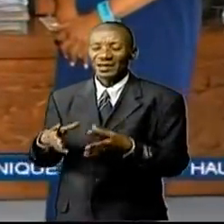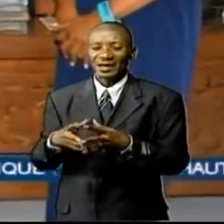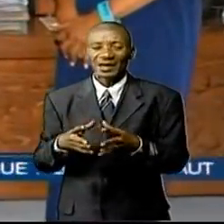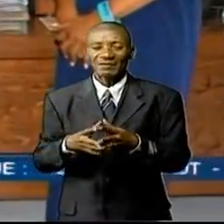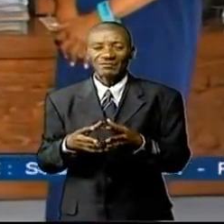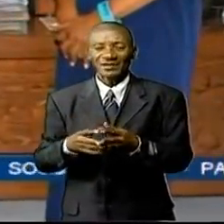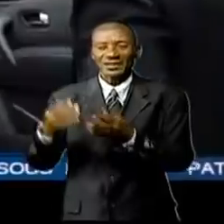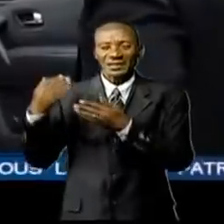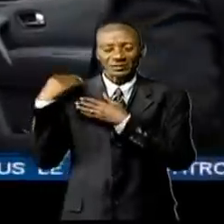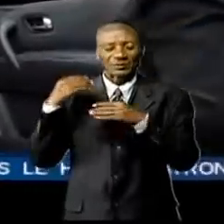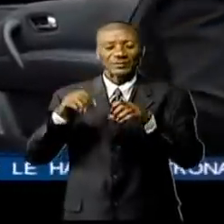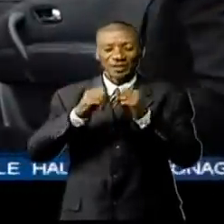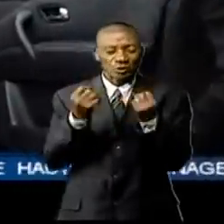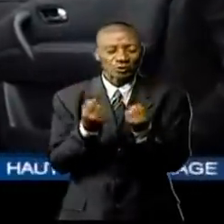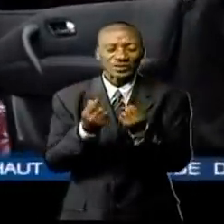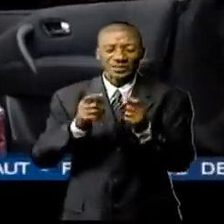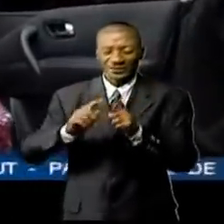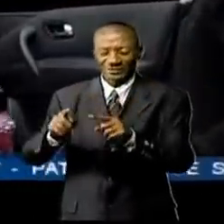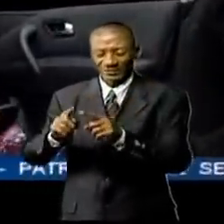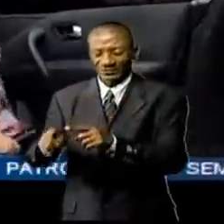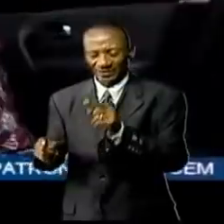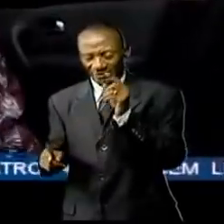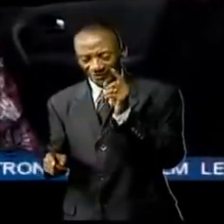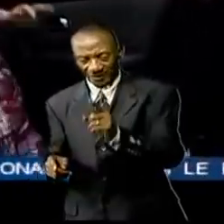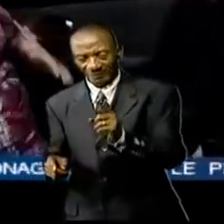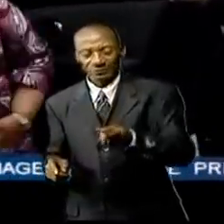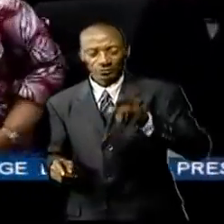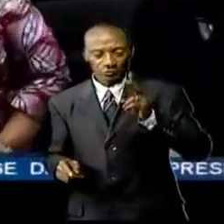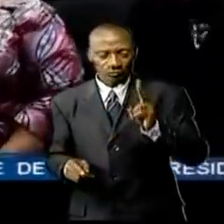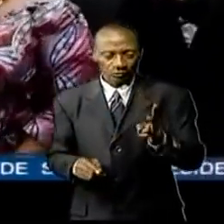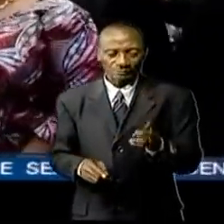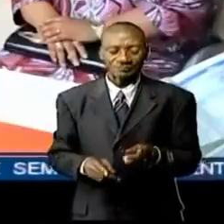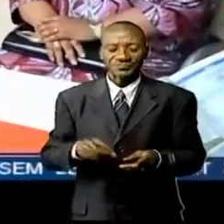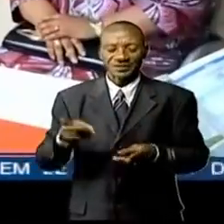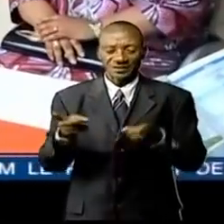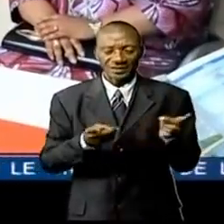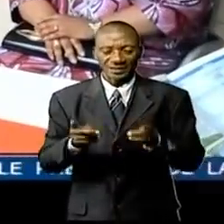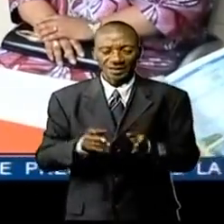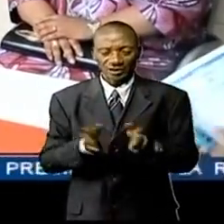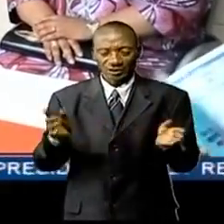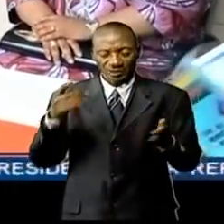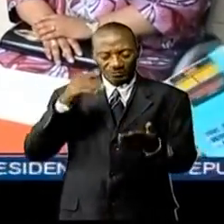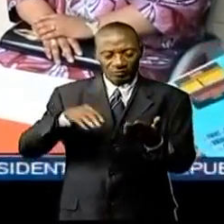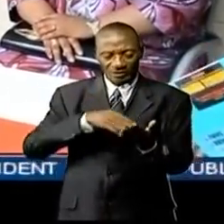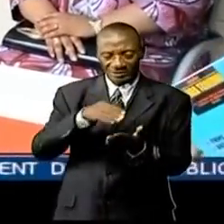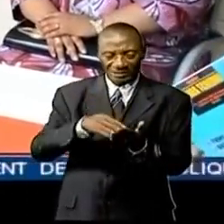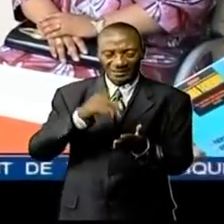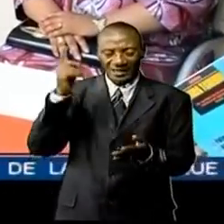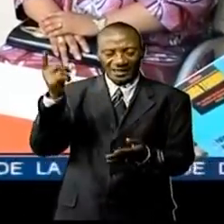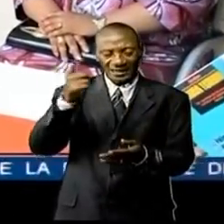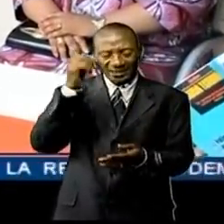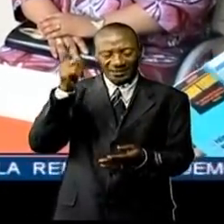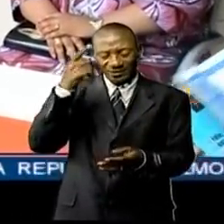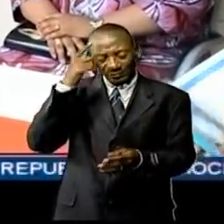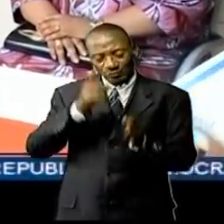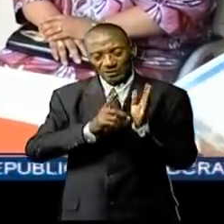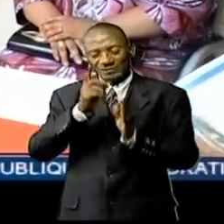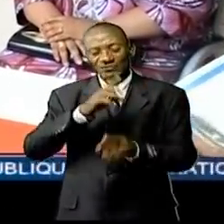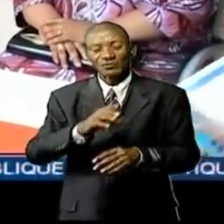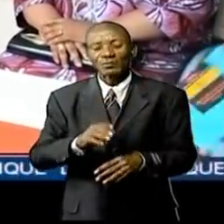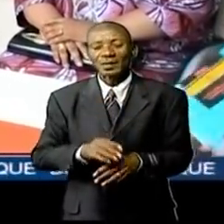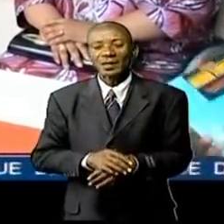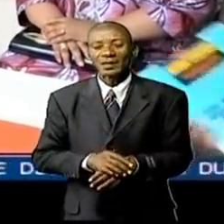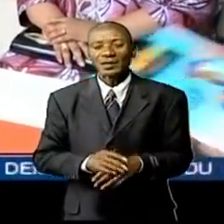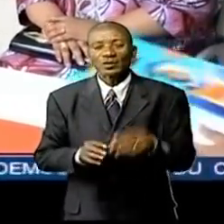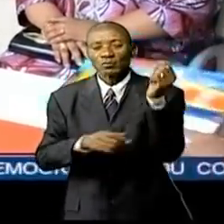produits américains. Dans un autre registre, le directeur général du Centre international de civilisation bantou au Gabon, dont